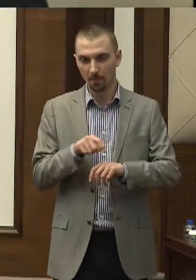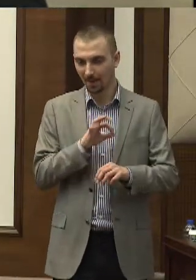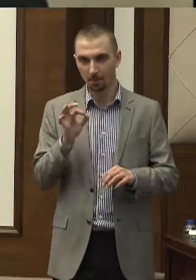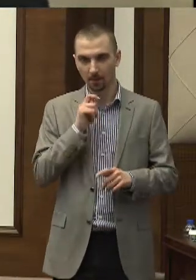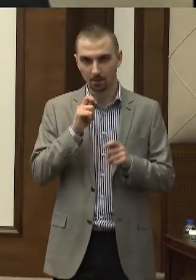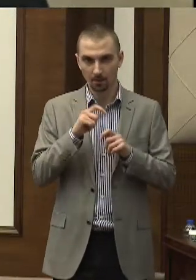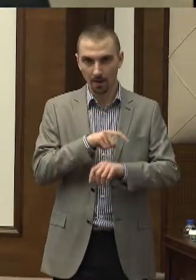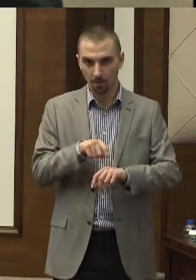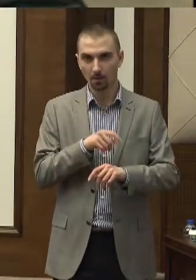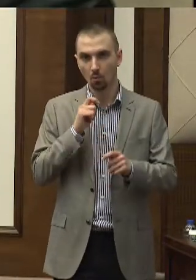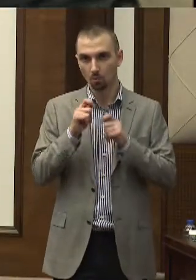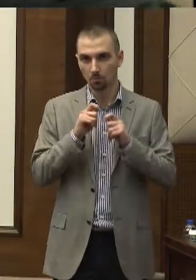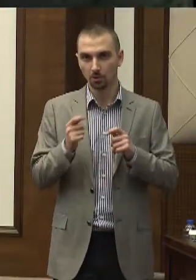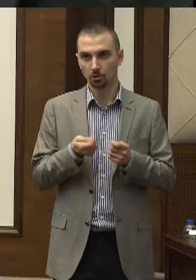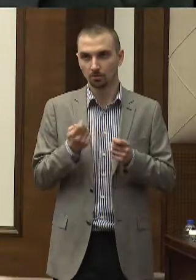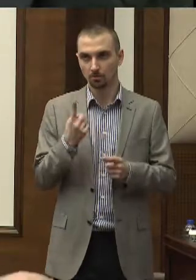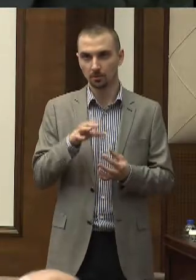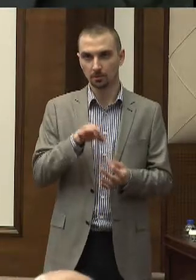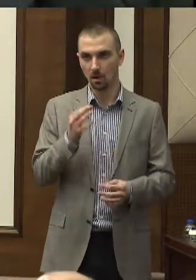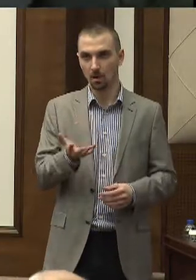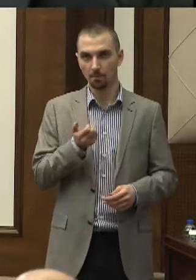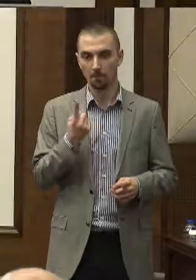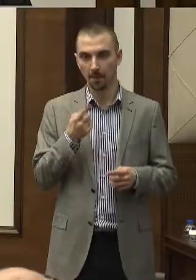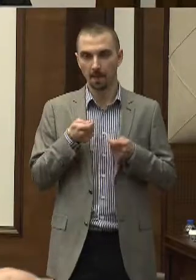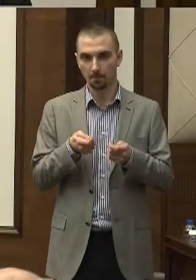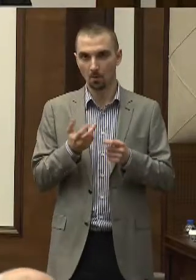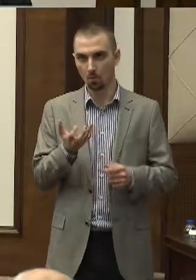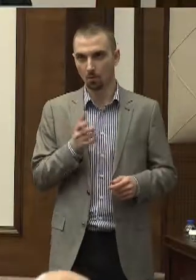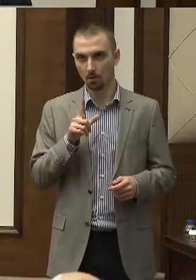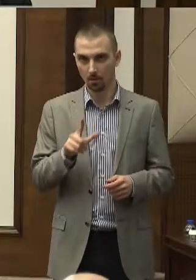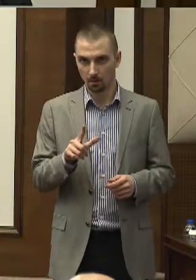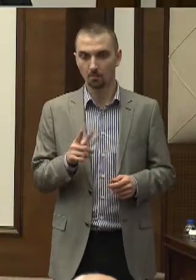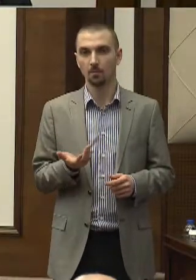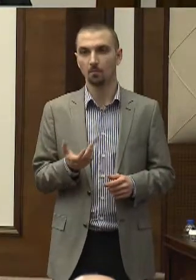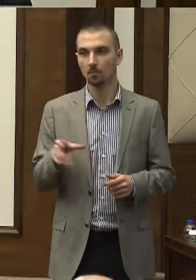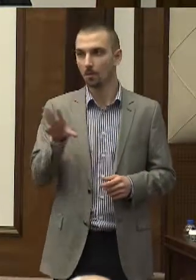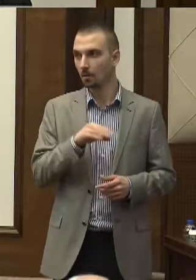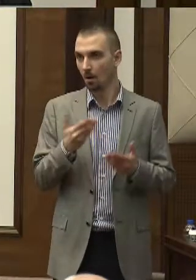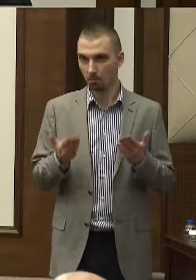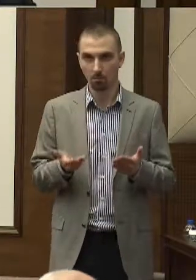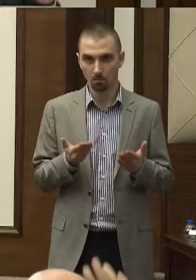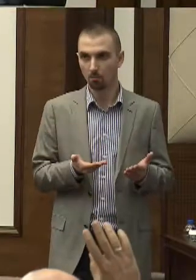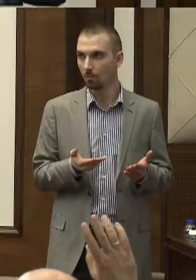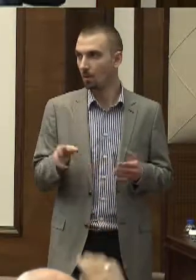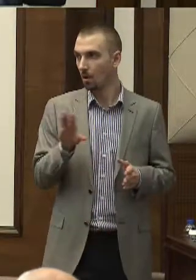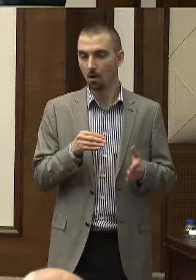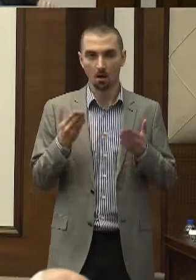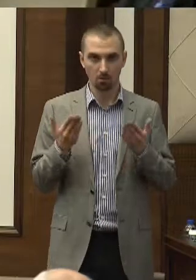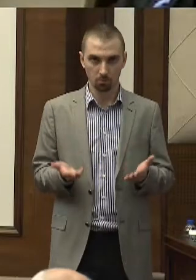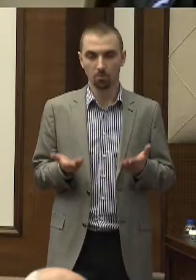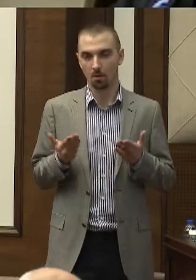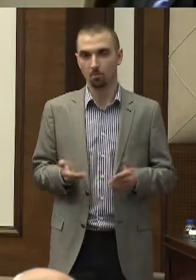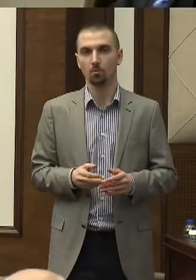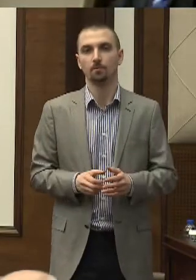adet eğitmenin sözleşmeli personel. Bir adet eğitmen almamız gerekiyor. Sözleşmeli personel. Oylarınıza sunuyorum. Kabul edenler, etmeyenler oy birliğiyle